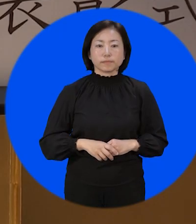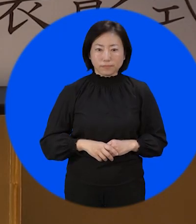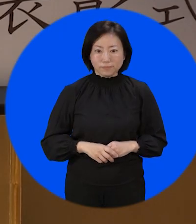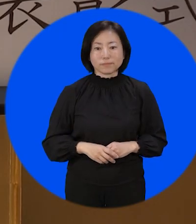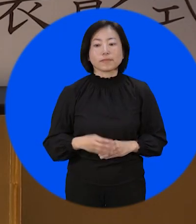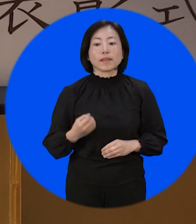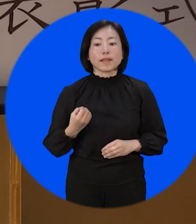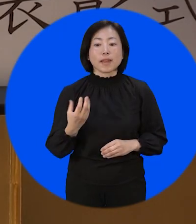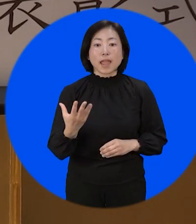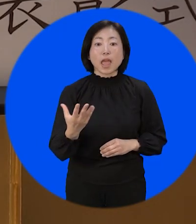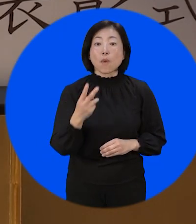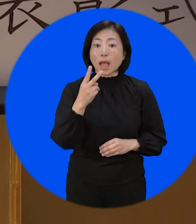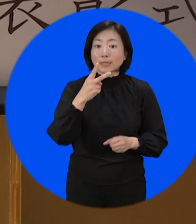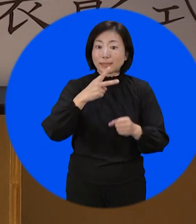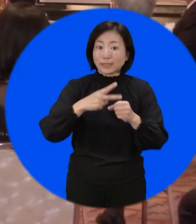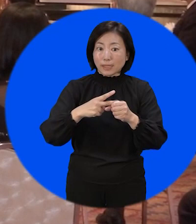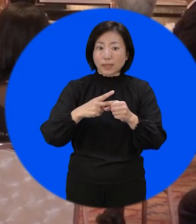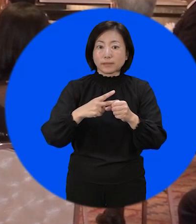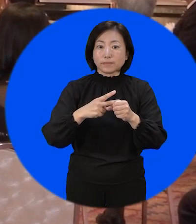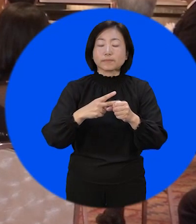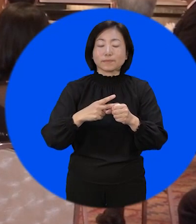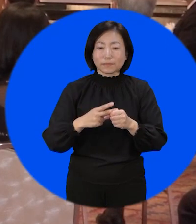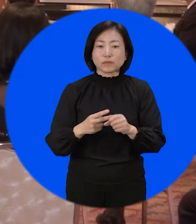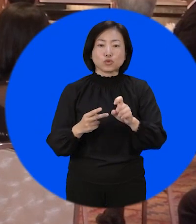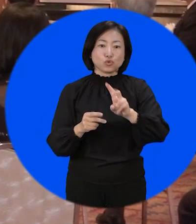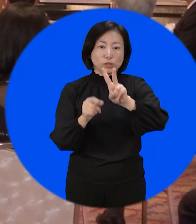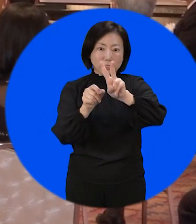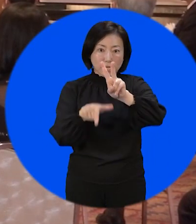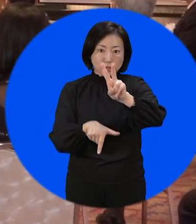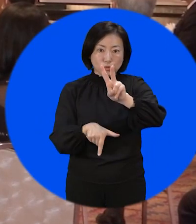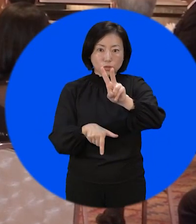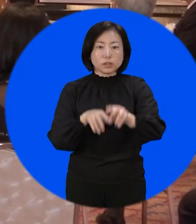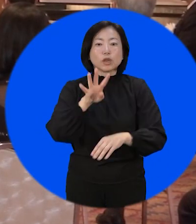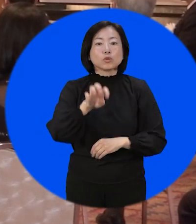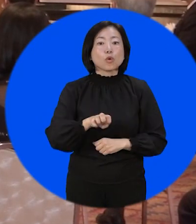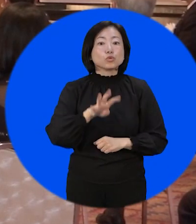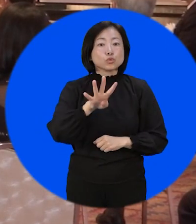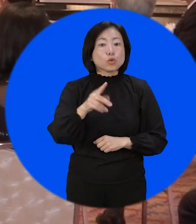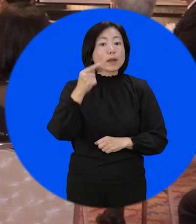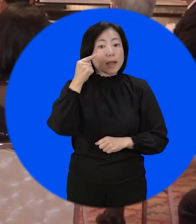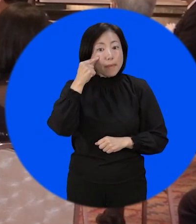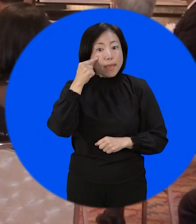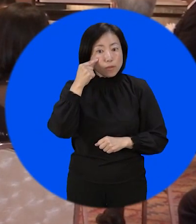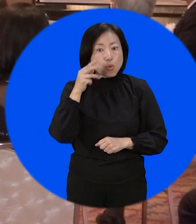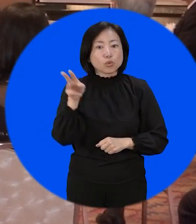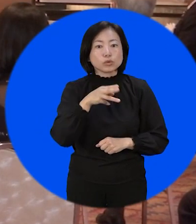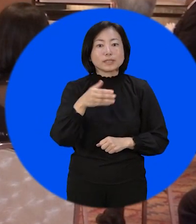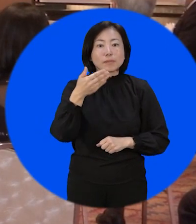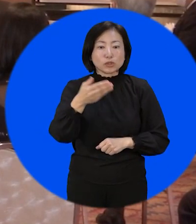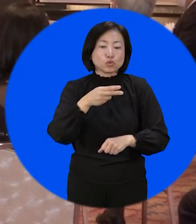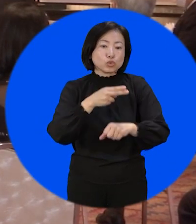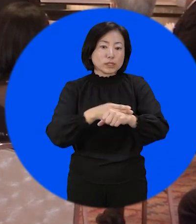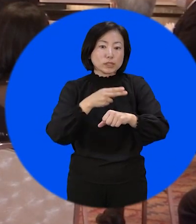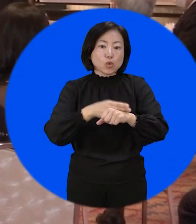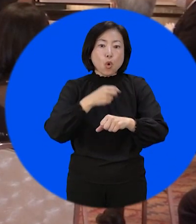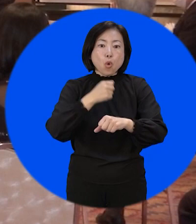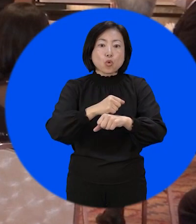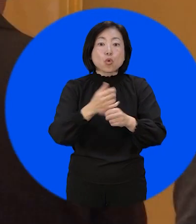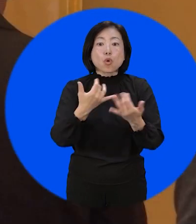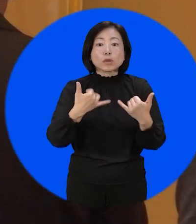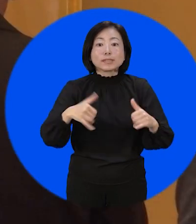令和2年12月、44回目となる杉並区技能功労者表彰式が行われました